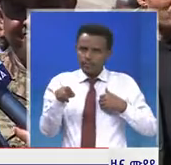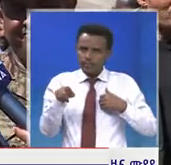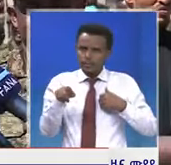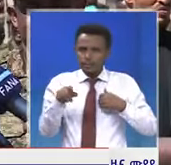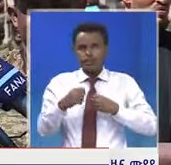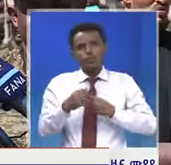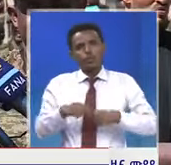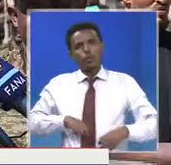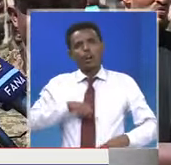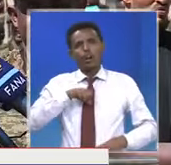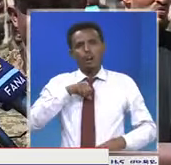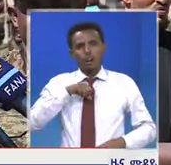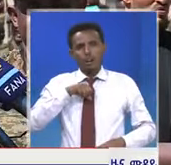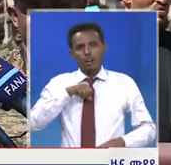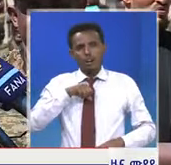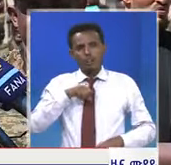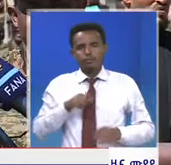ይኮራል።